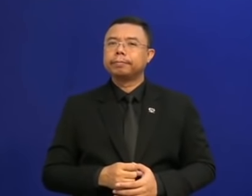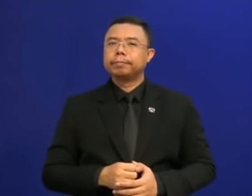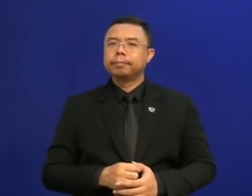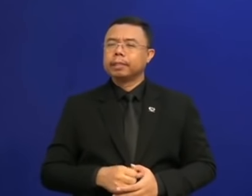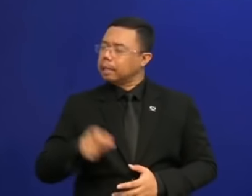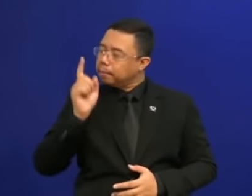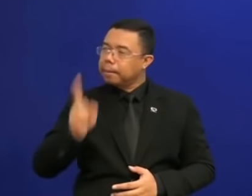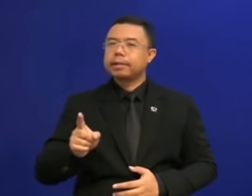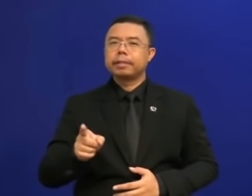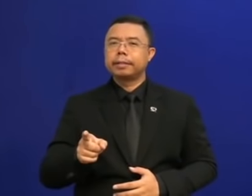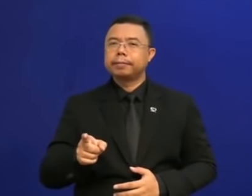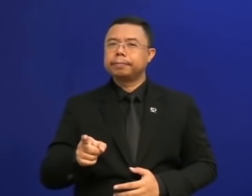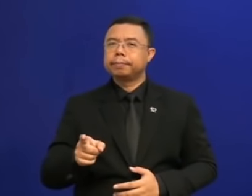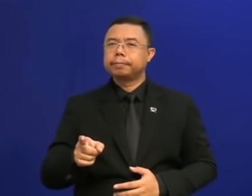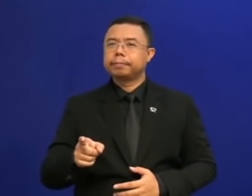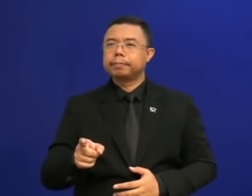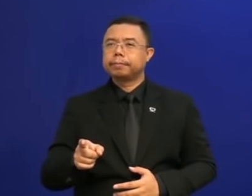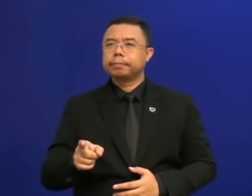Pasti.